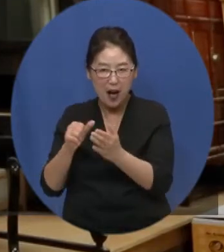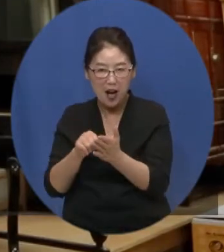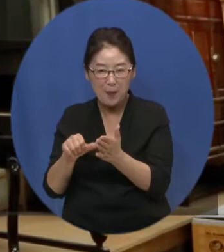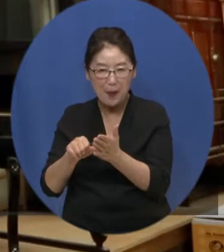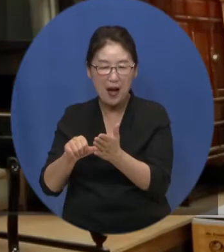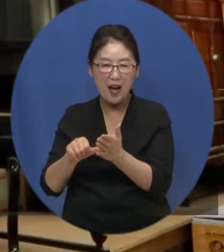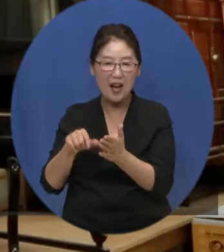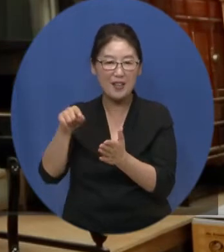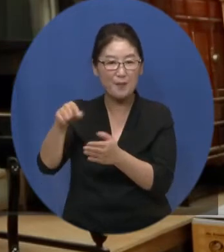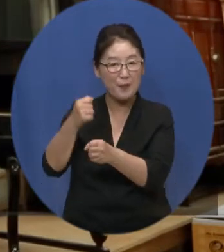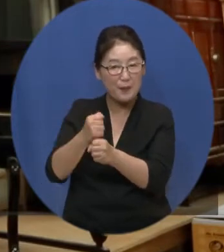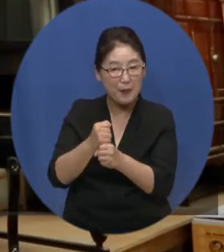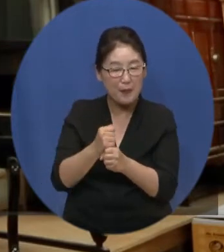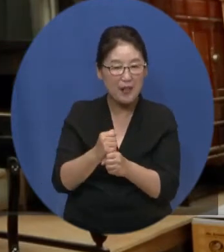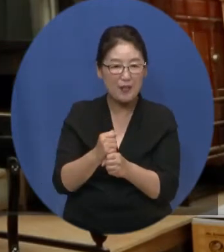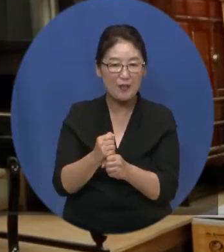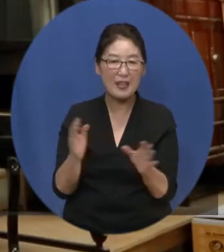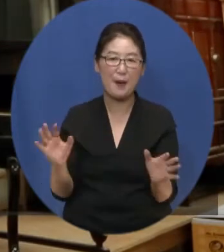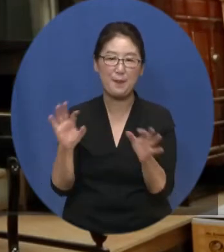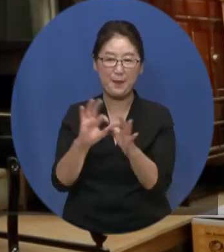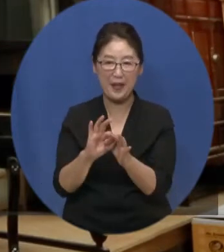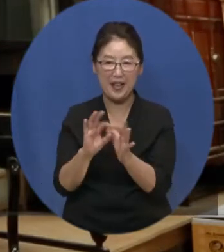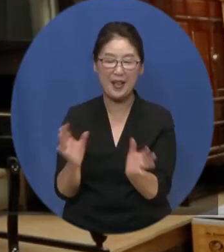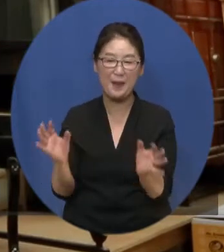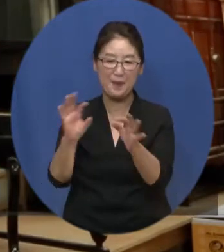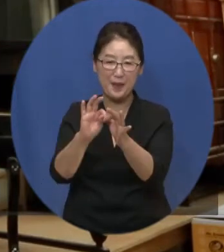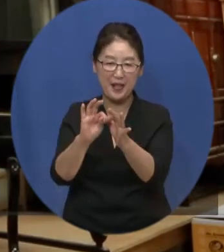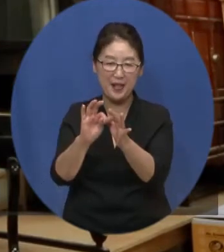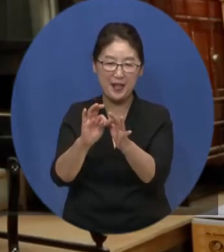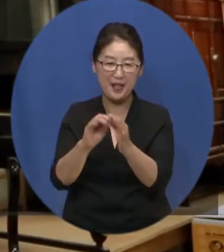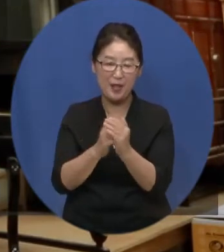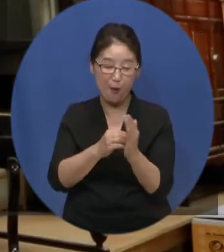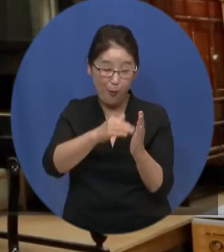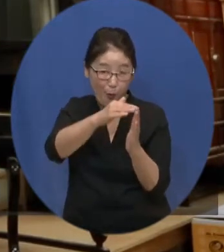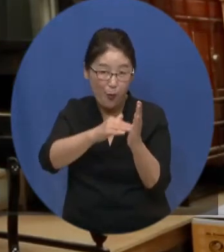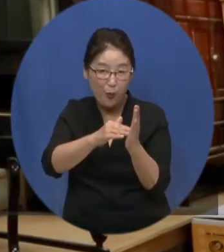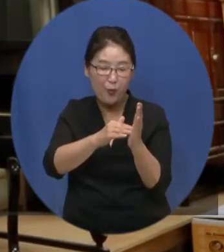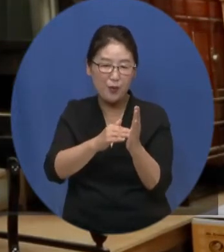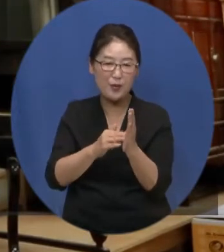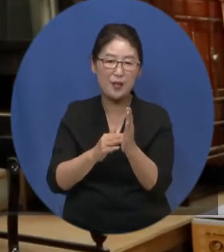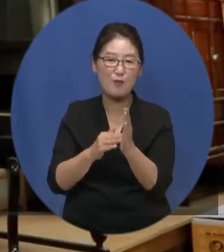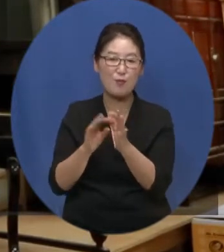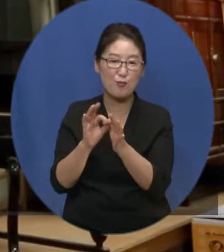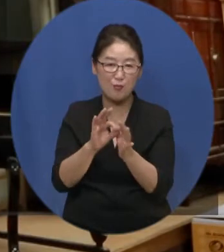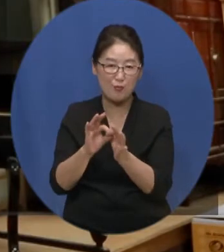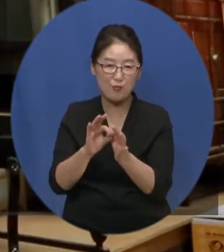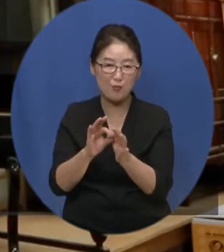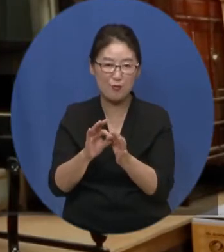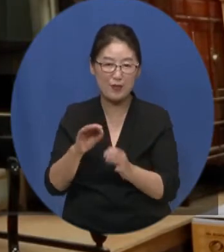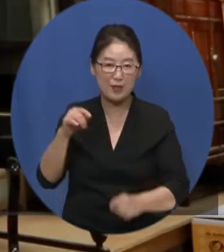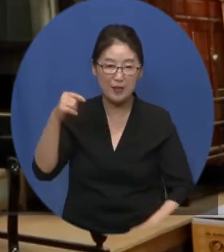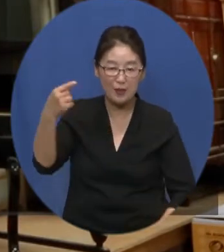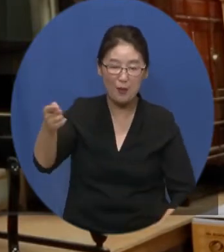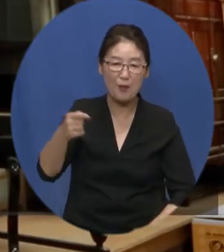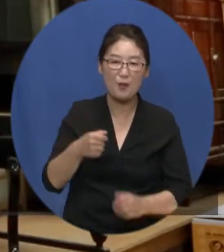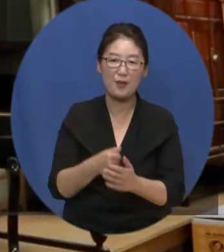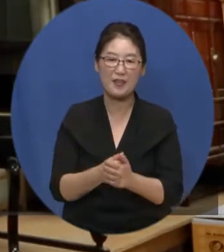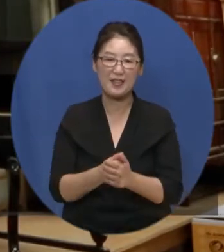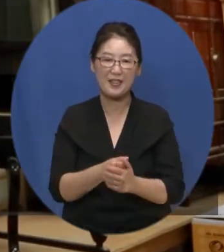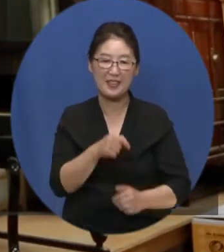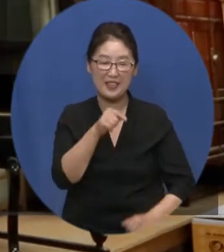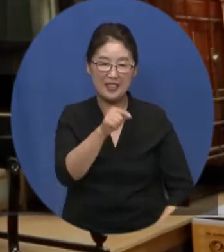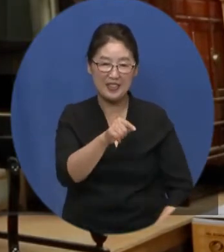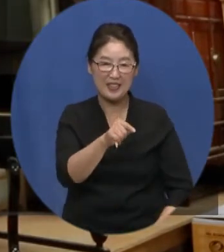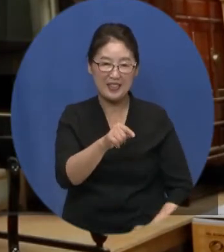그걸 나중에 되지 않아 1 본드를 지어서 이제 클렌 테러 라고 그 다음날 와서 또다시 다른